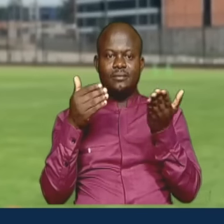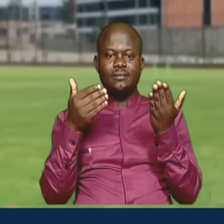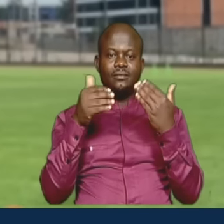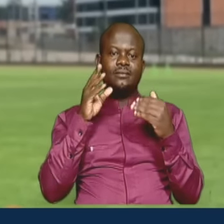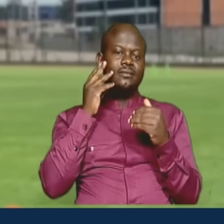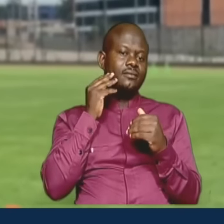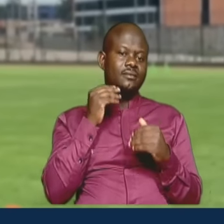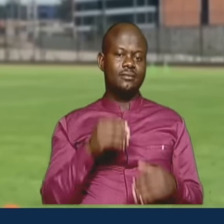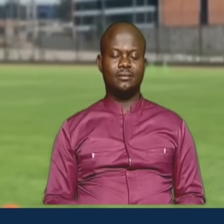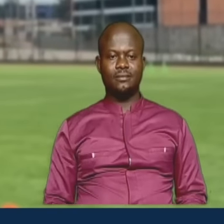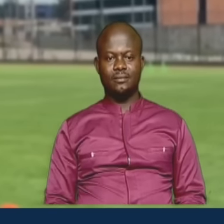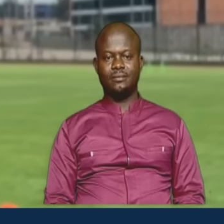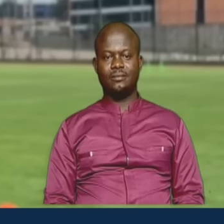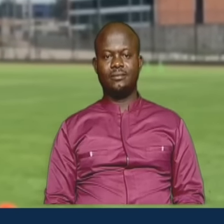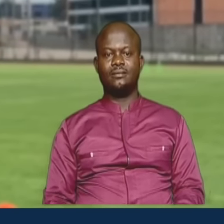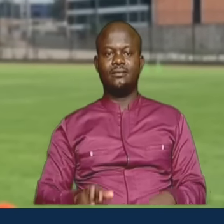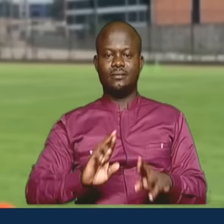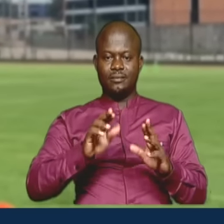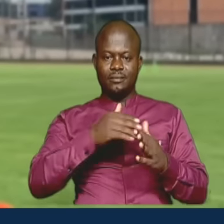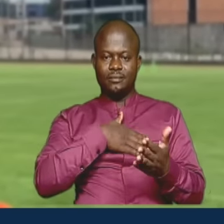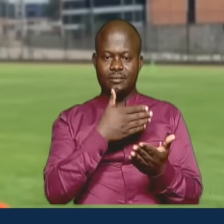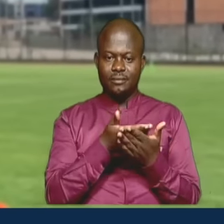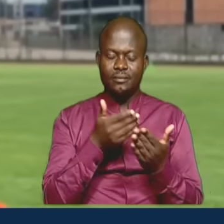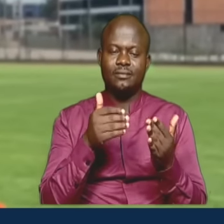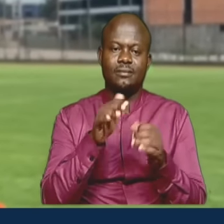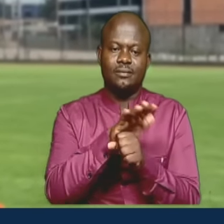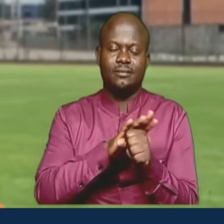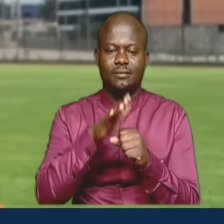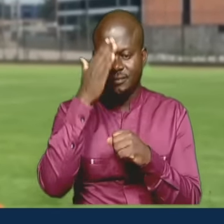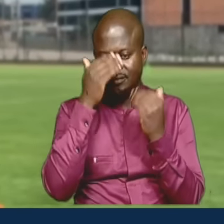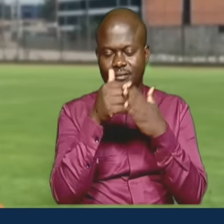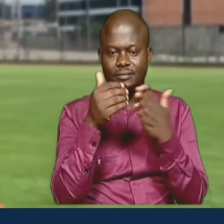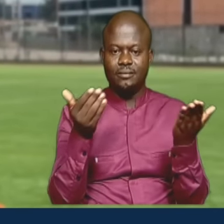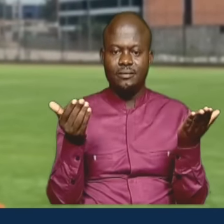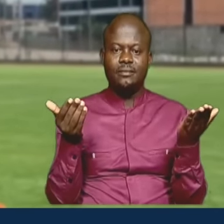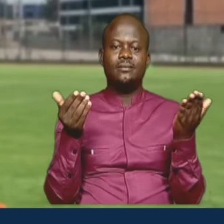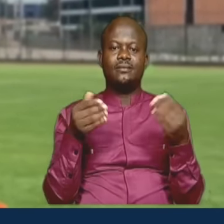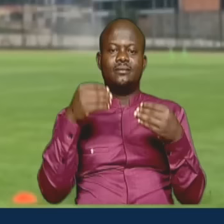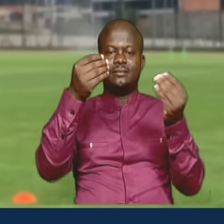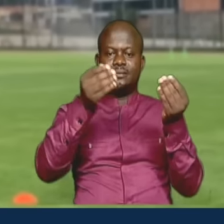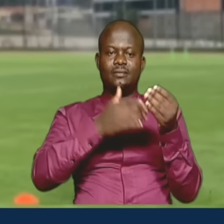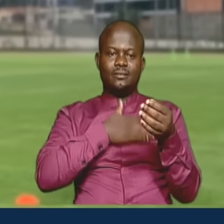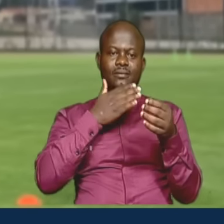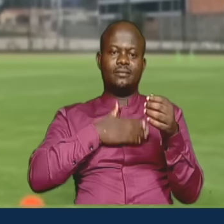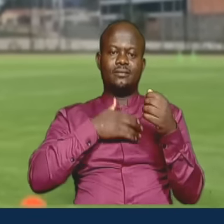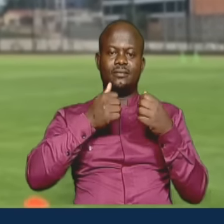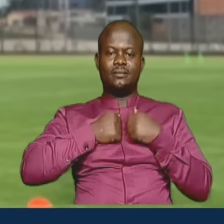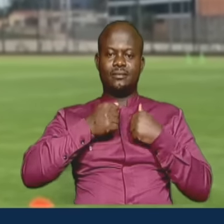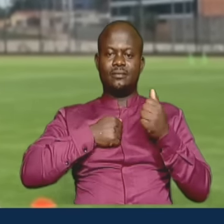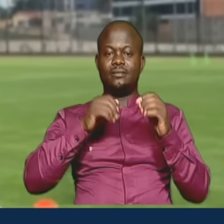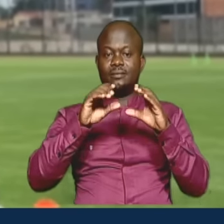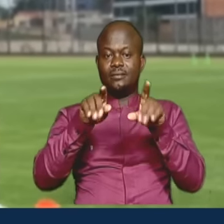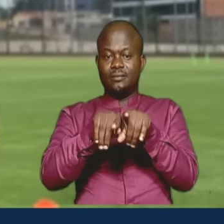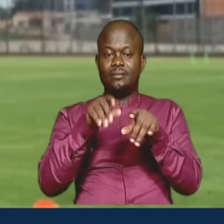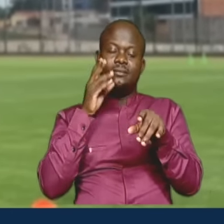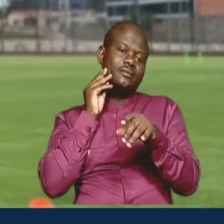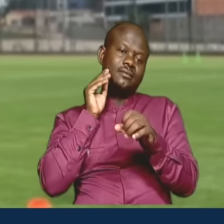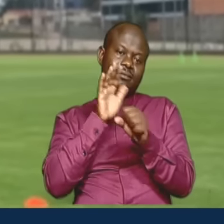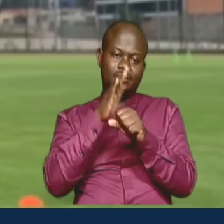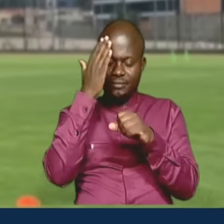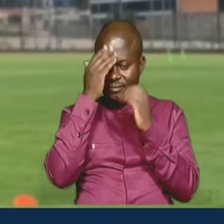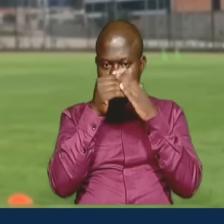bariri biteguye kwitanga 100% kugira ngo bayitange ibyishimo ku Banyarwanda. Ni ikipe isa nk'aho bamenyeranye cyane